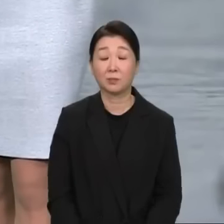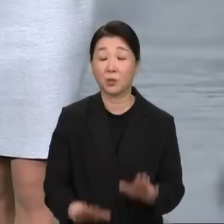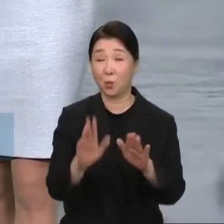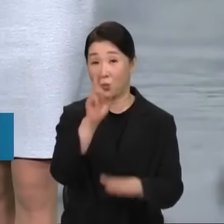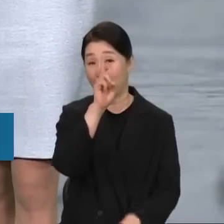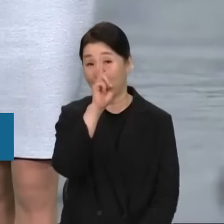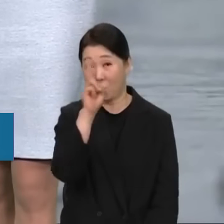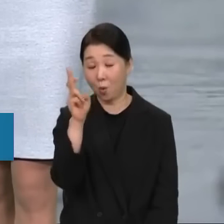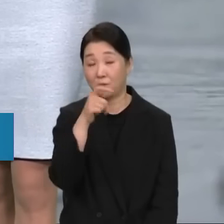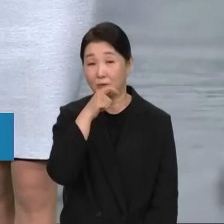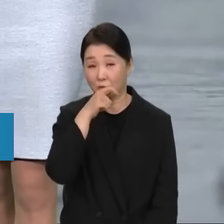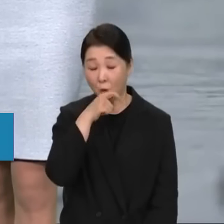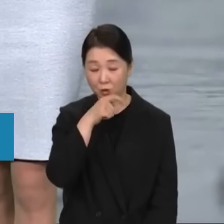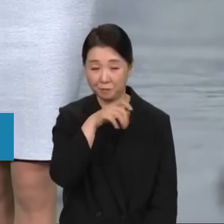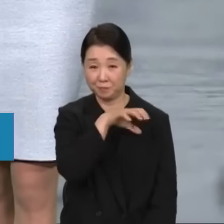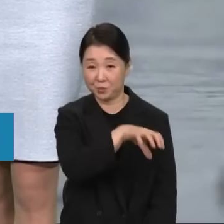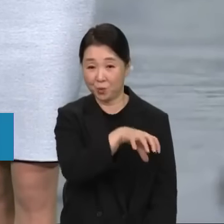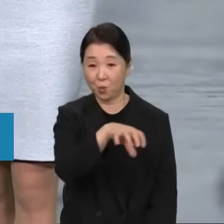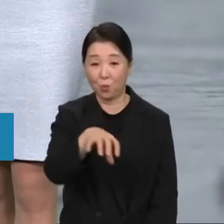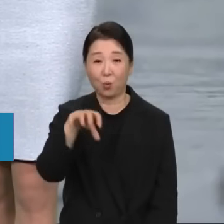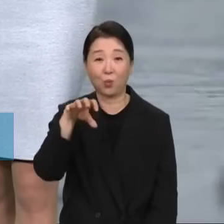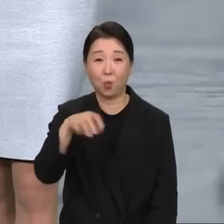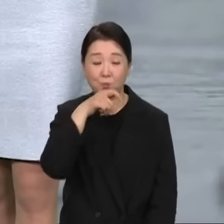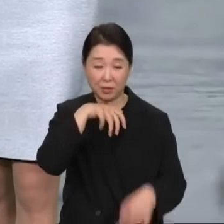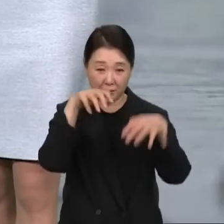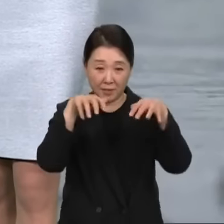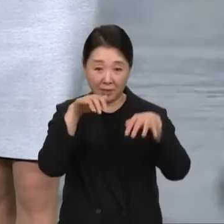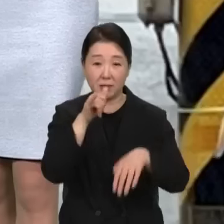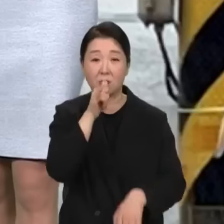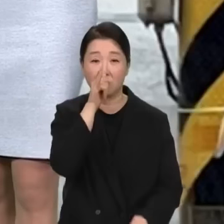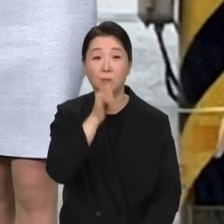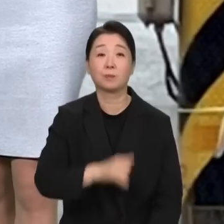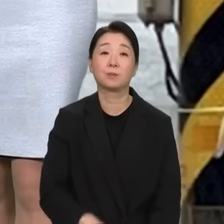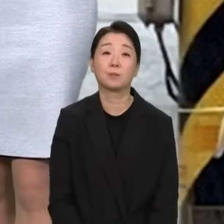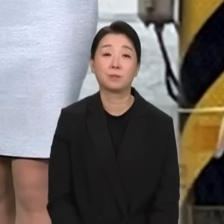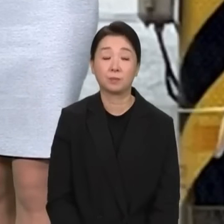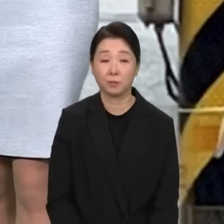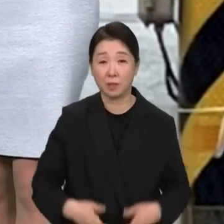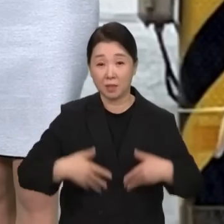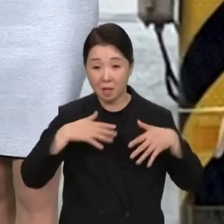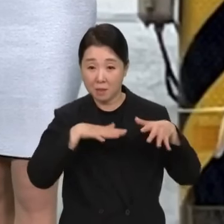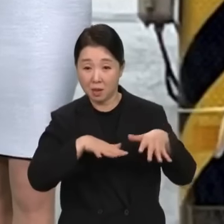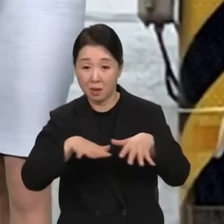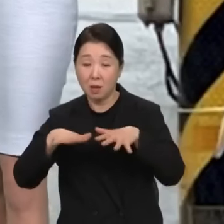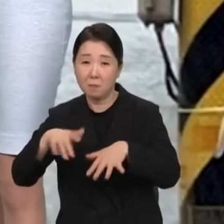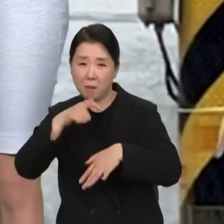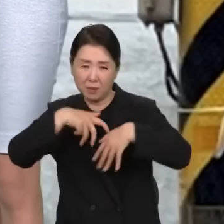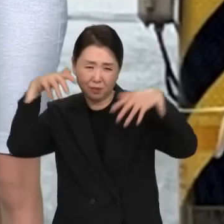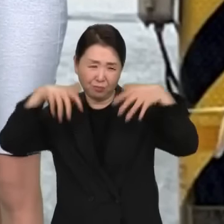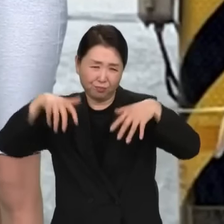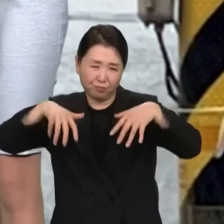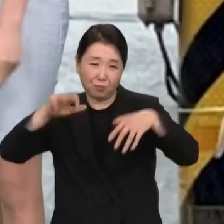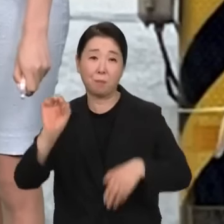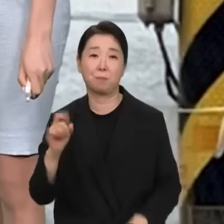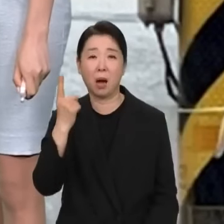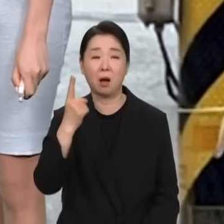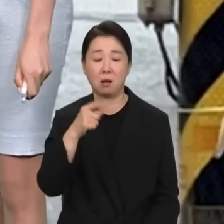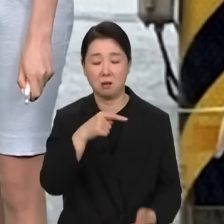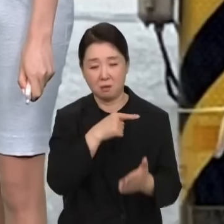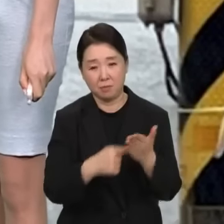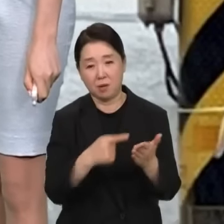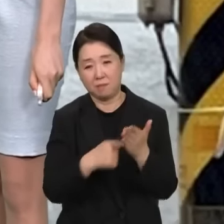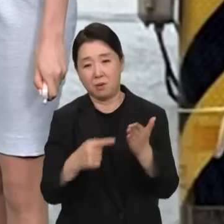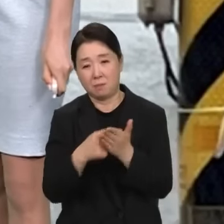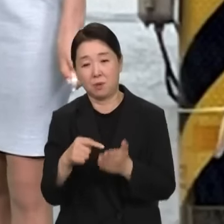오늘 오후부터 서울 등 중부지방에도 약한 비가 내리기 시작했습니다. 반면 남해안에는 기록적인 폭우로 인해 곳곳에 피해가